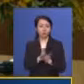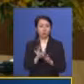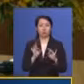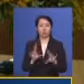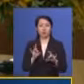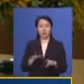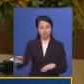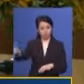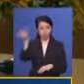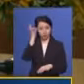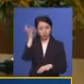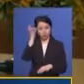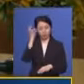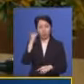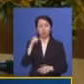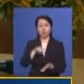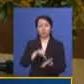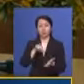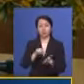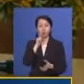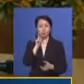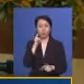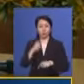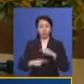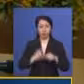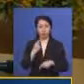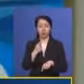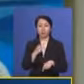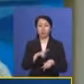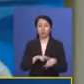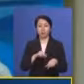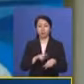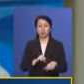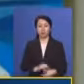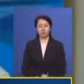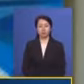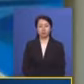поделились своими воспоминаниями с представителями молодого поколения полицейских.